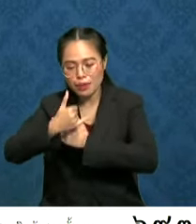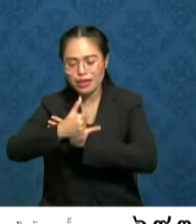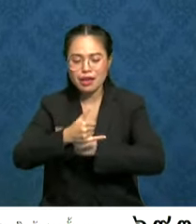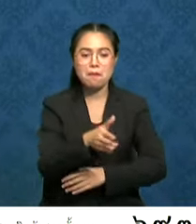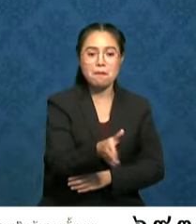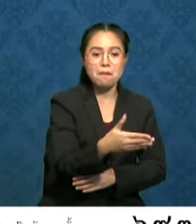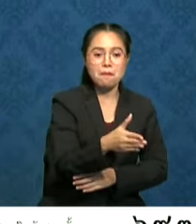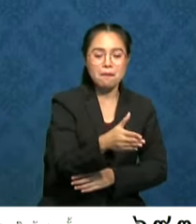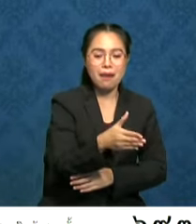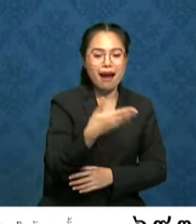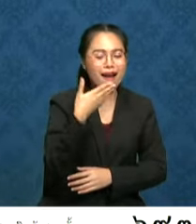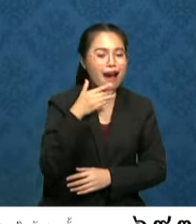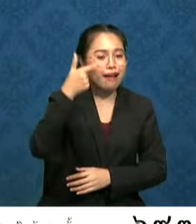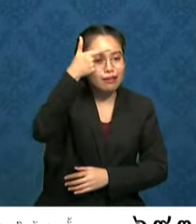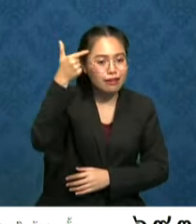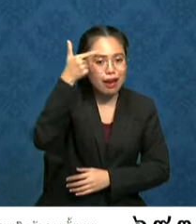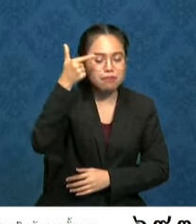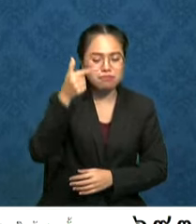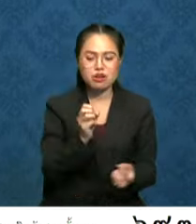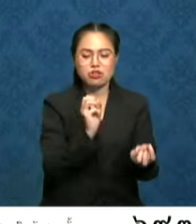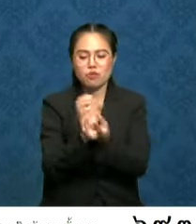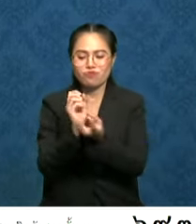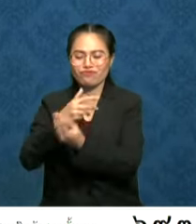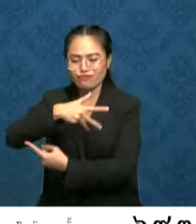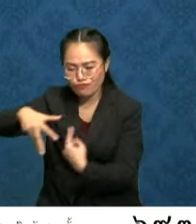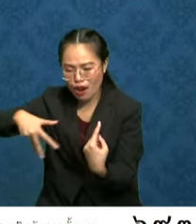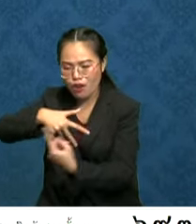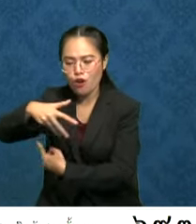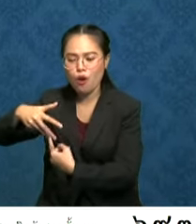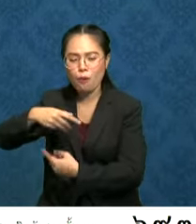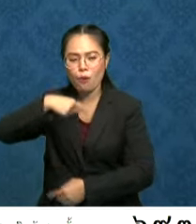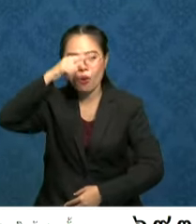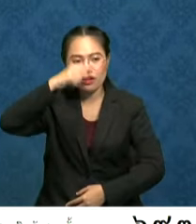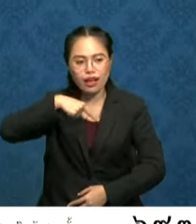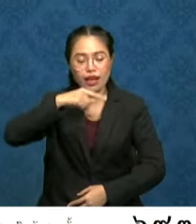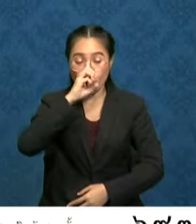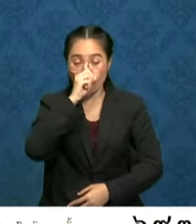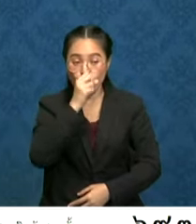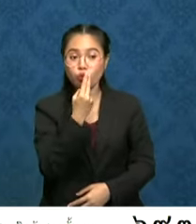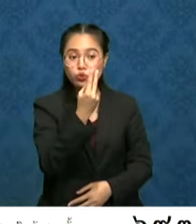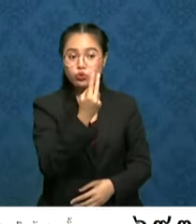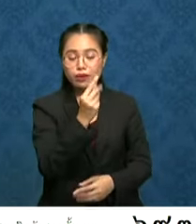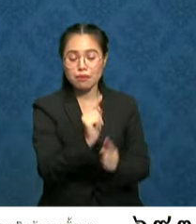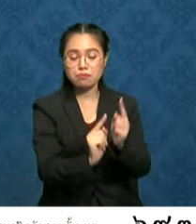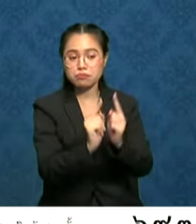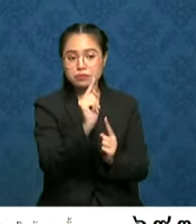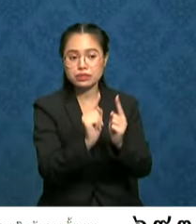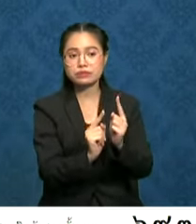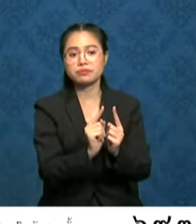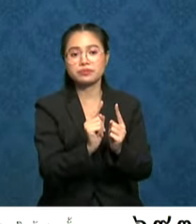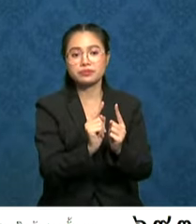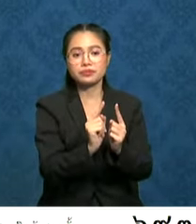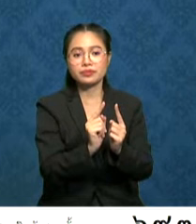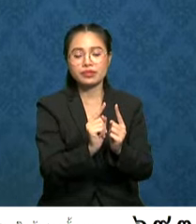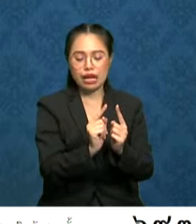ทำลายสภาพแวดล้อมเป็นปัญหาต่อประโมงชาวไทยหากเราดูตัวเลขในระดับมหภาคครับ 3ไตรมาสของ